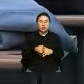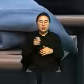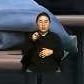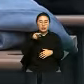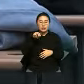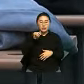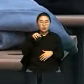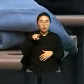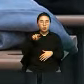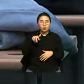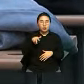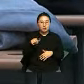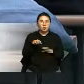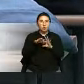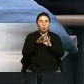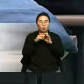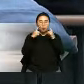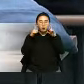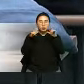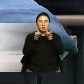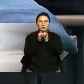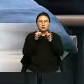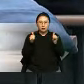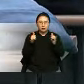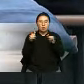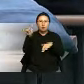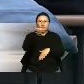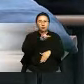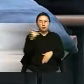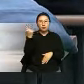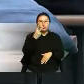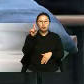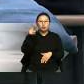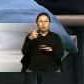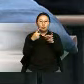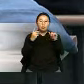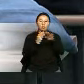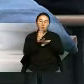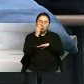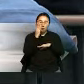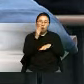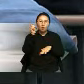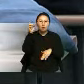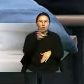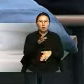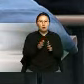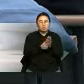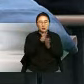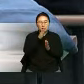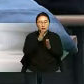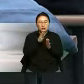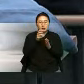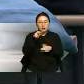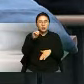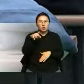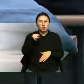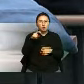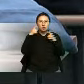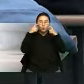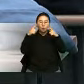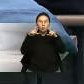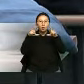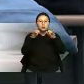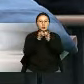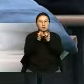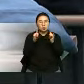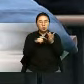신천지 관련 코로나19 확진 환자가 전국적으로 2,100명을 넘어선 가운데 고양시에서도 신천지 관련 확진자가